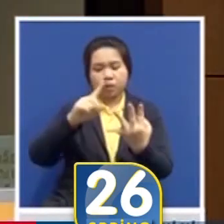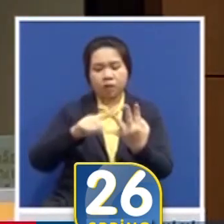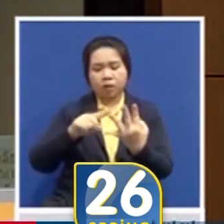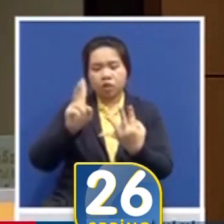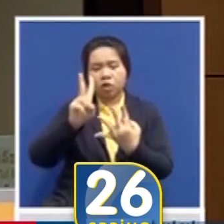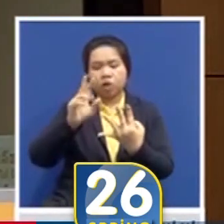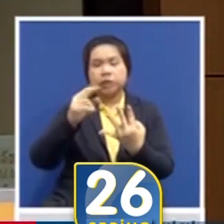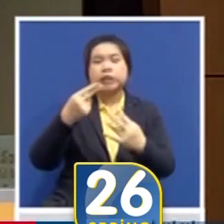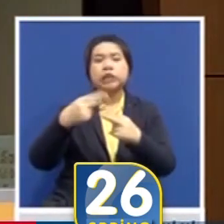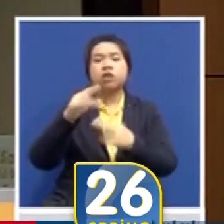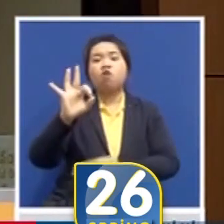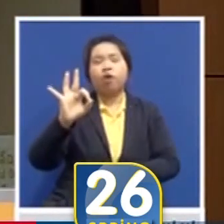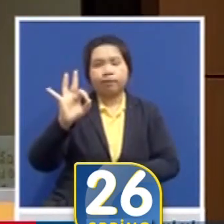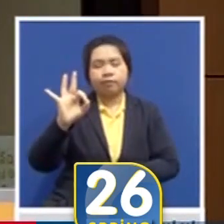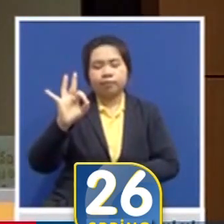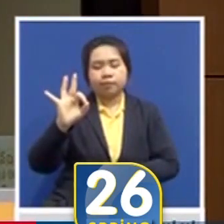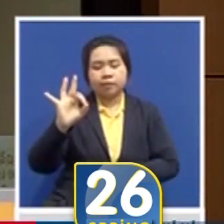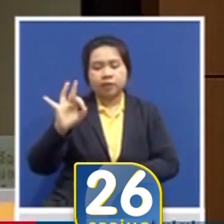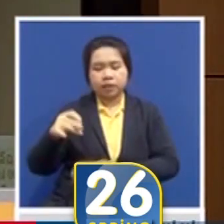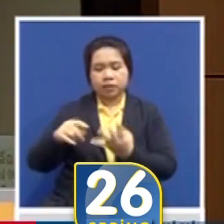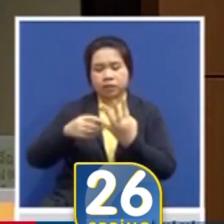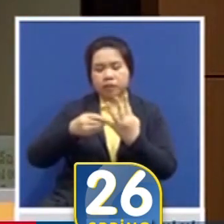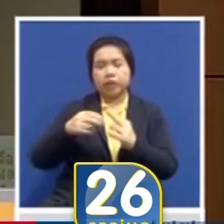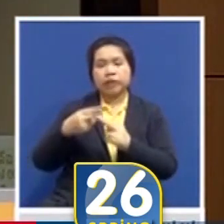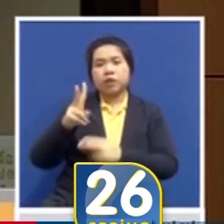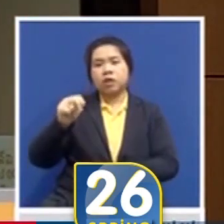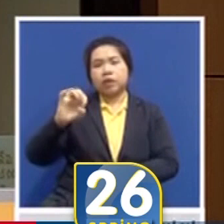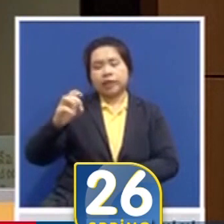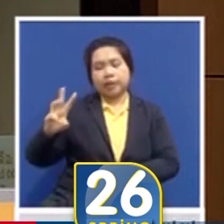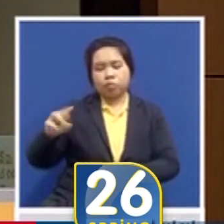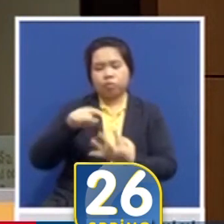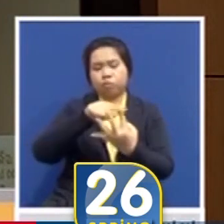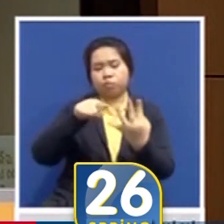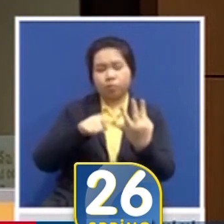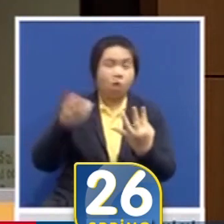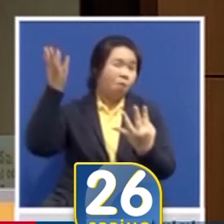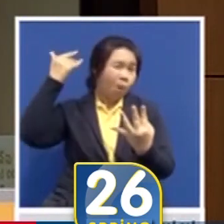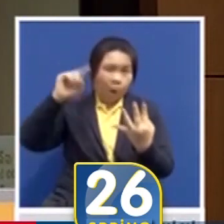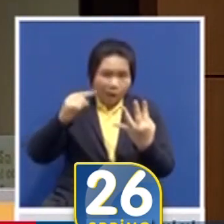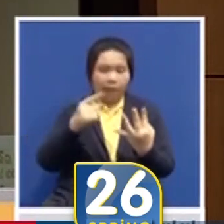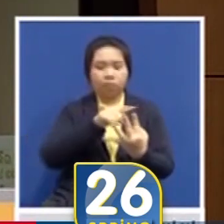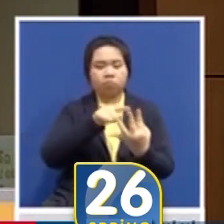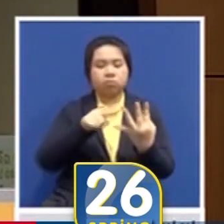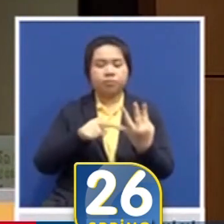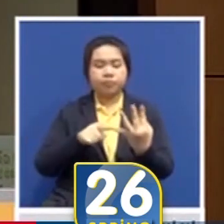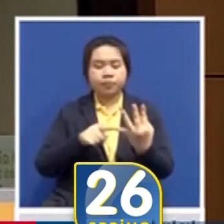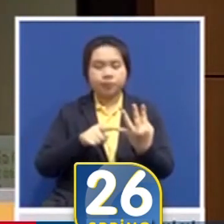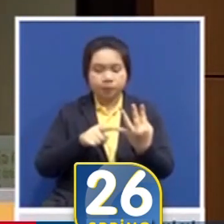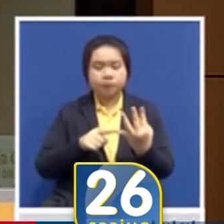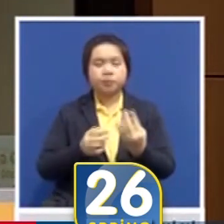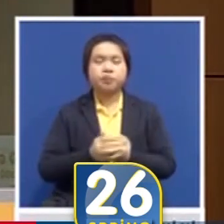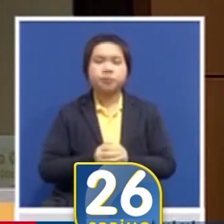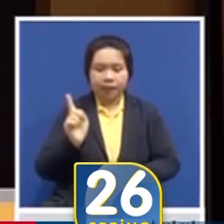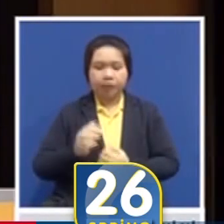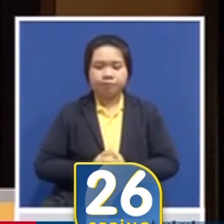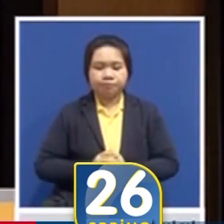ช่วยว่าการกระทรวงกลาโหมที่ได้รับมอบหมายจากพลเอกประวิตรวงสุวรรณรองนายกรัฐมนตรีและรัฐมนตรีว่าการกระทรวงกลาโหมมาตอบกระ